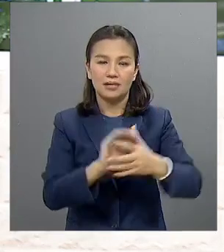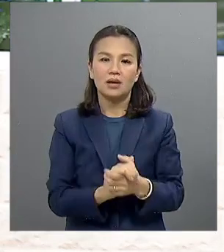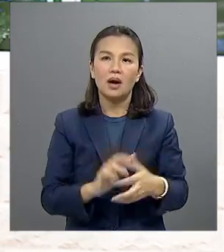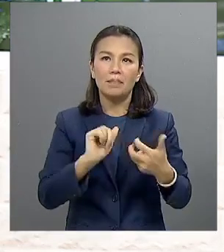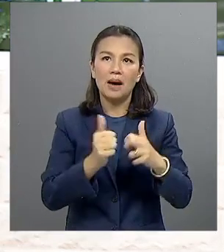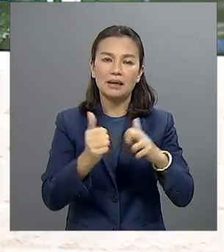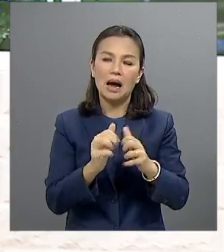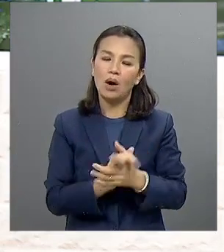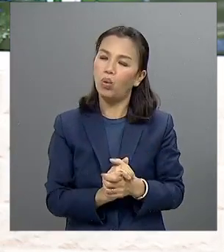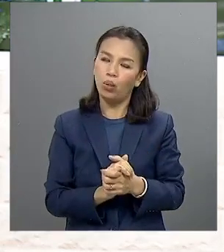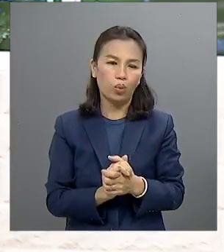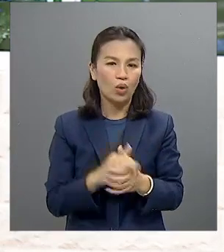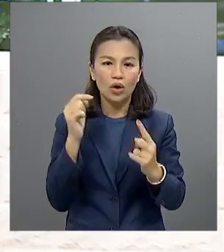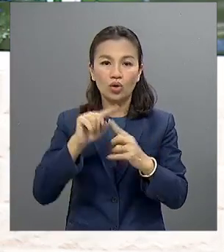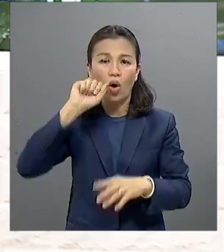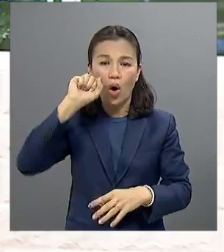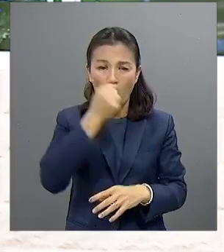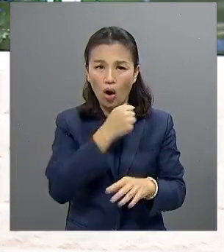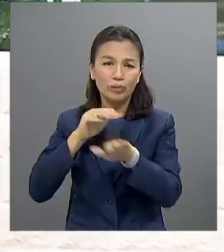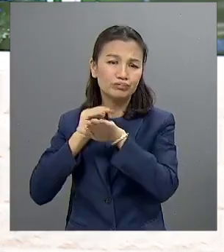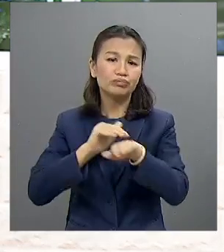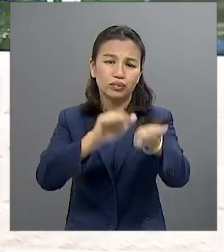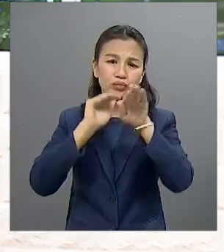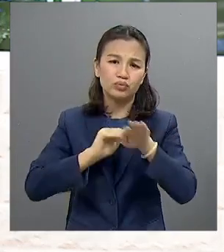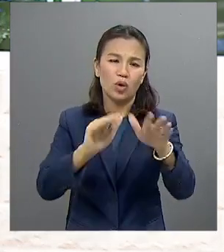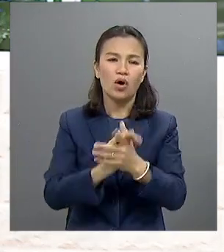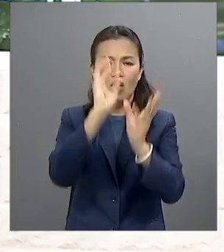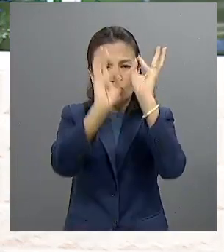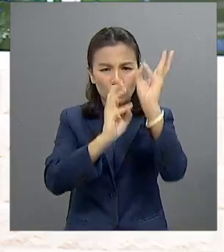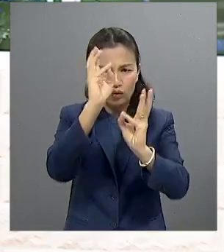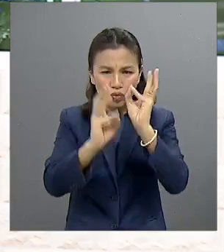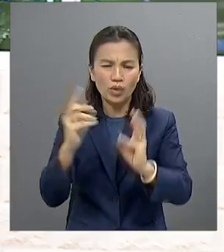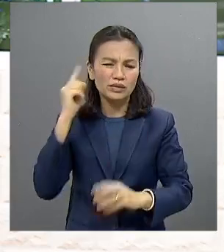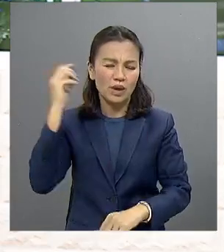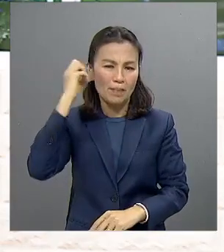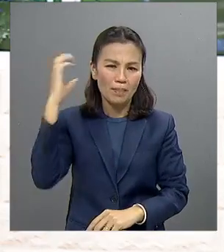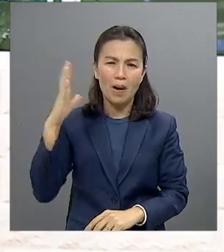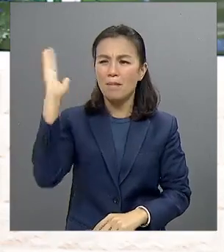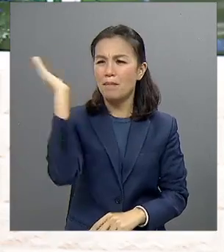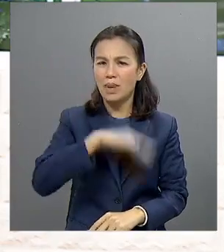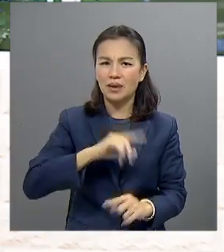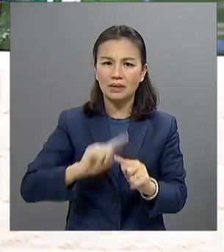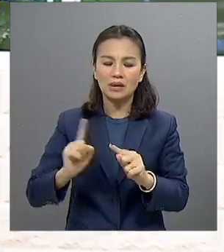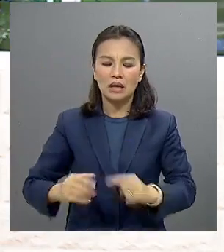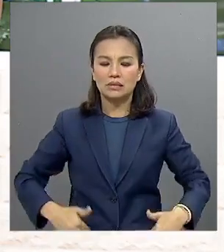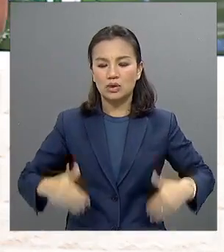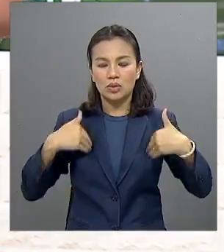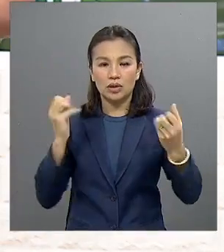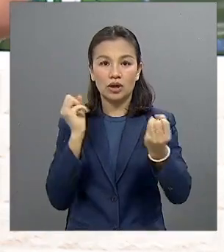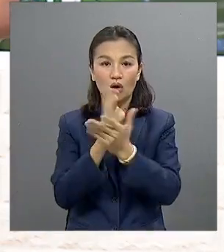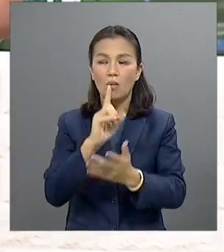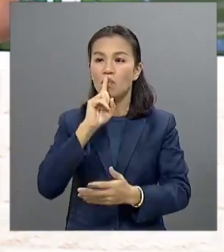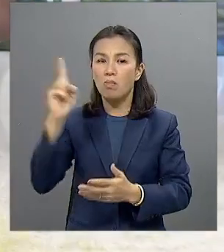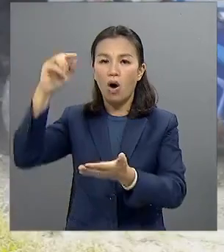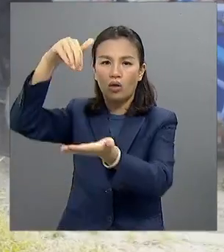หทั้งฝุ่นทั้งเสียงดังทั้งกลิ่นเหม็นนะคะกระทบกับการใช้ชีวิตตอนนี้ร้องไปถึงศูนย์ดำรงธรรมจังหวัดแล้วล่ะ